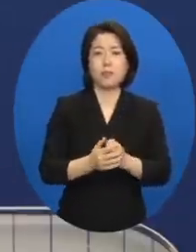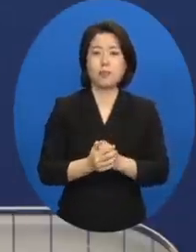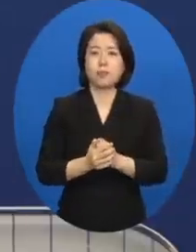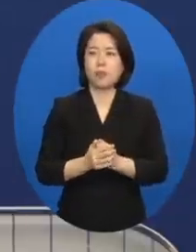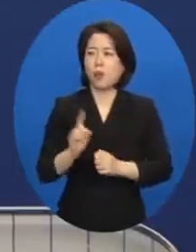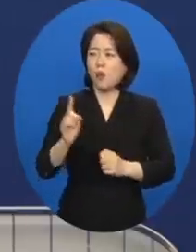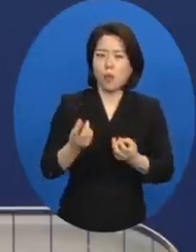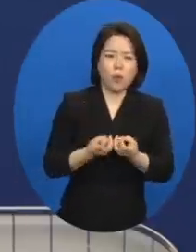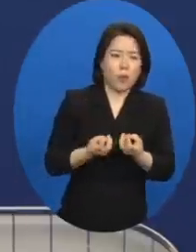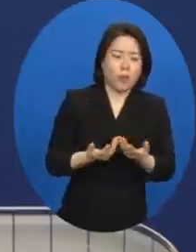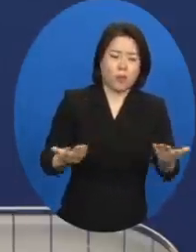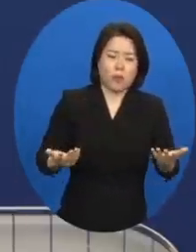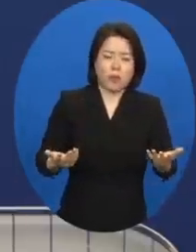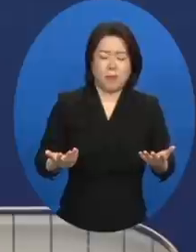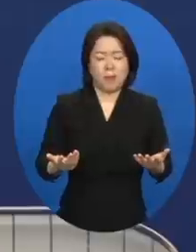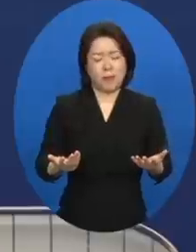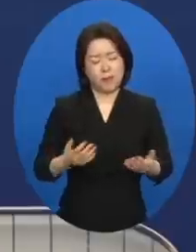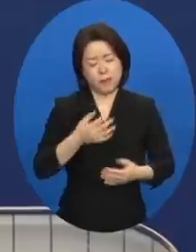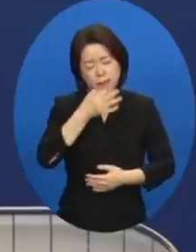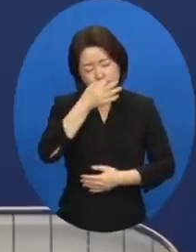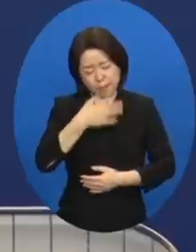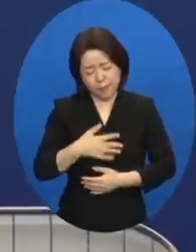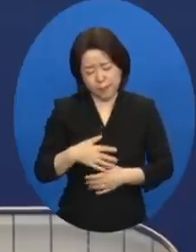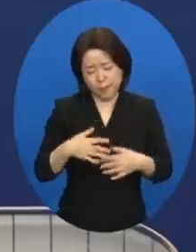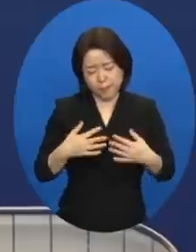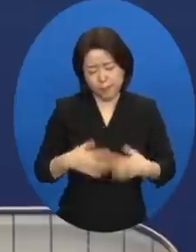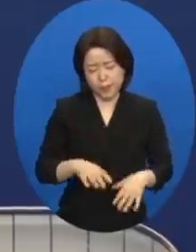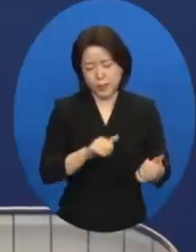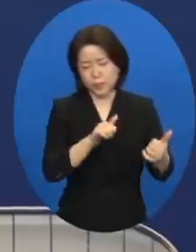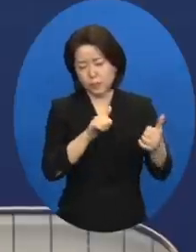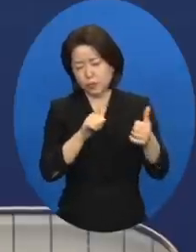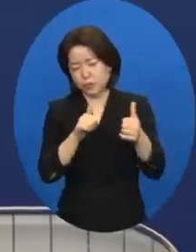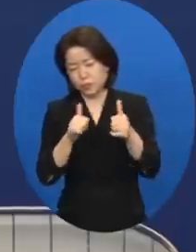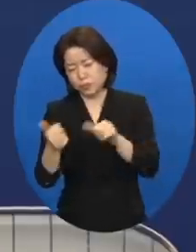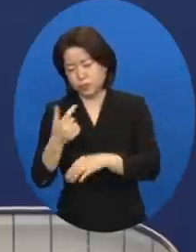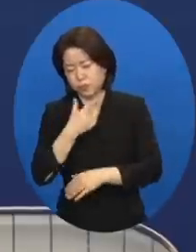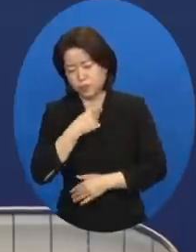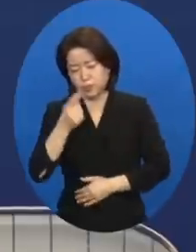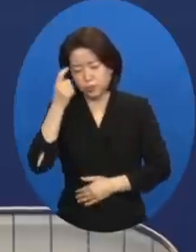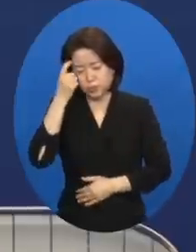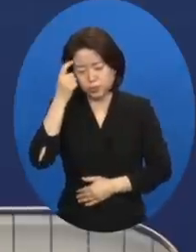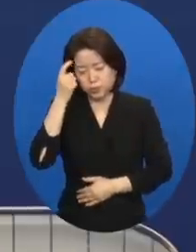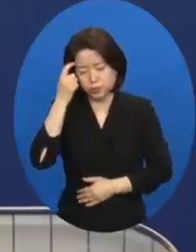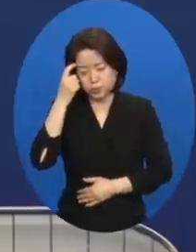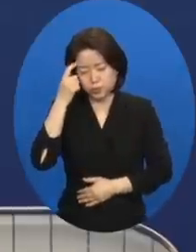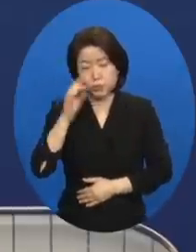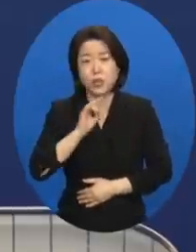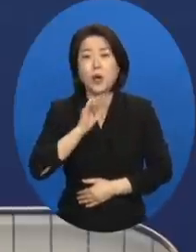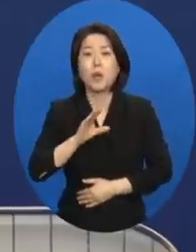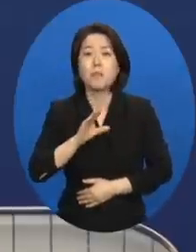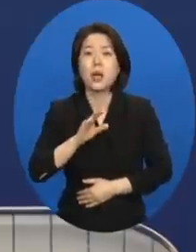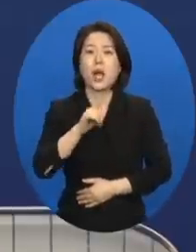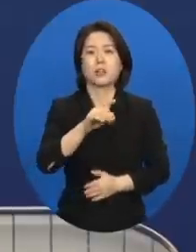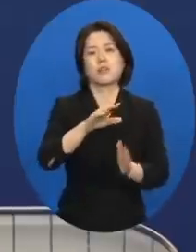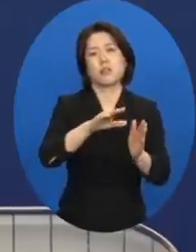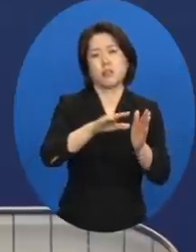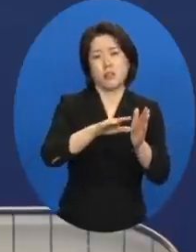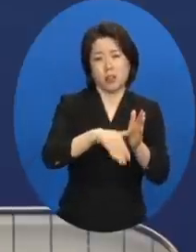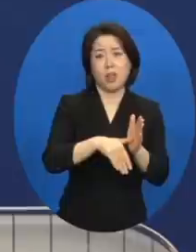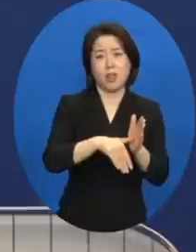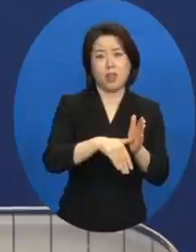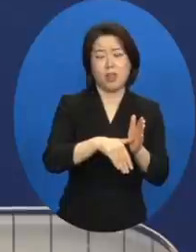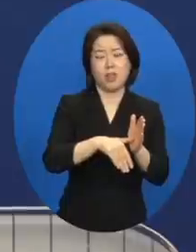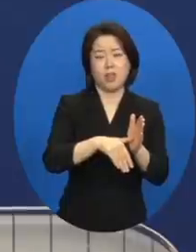언제 할 바 모르고 죽고 싶다는 생각밖에 안 들었던 그